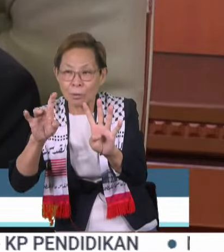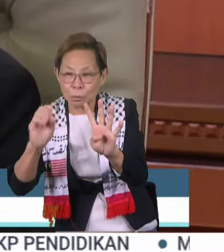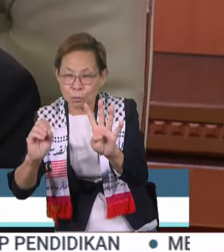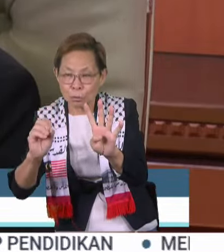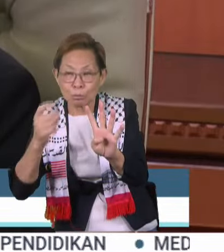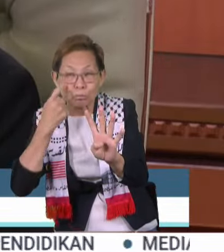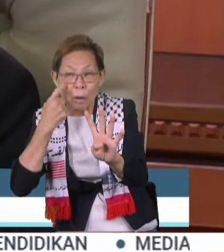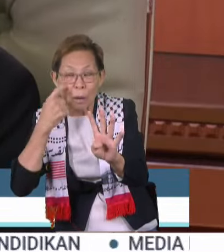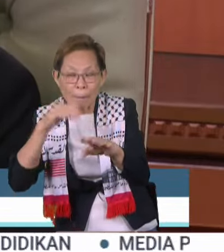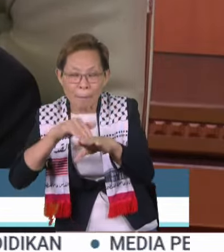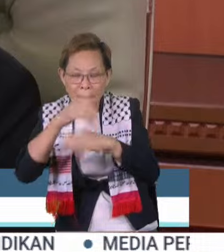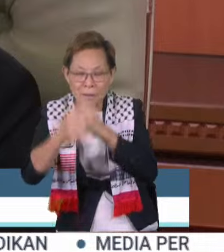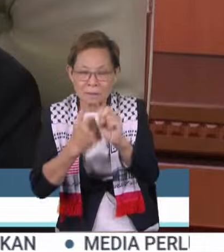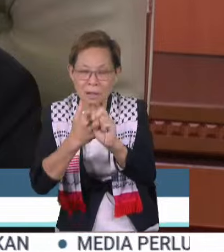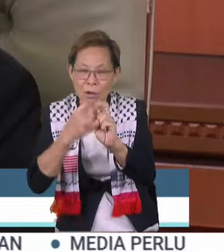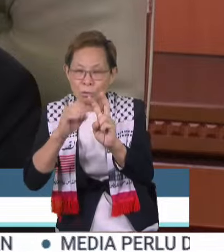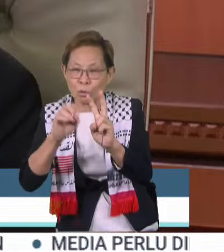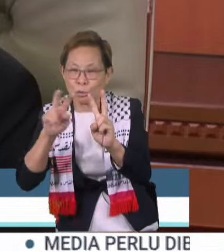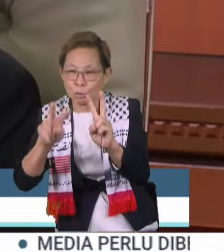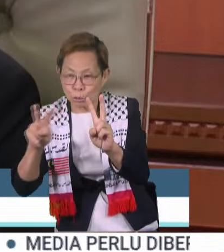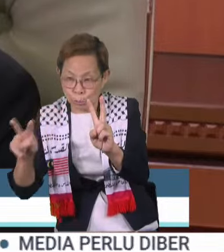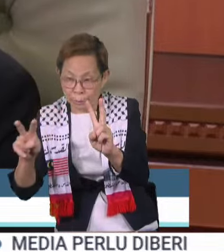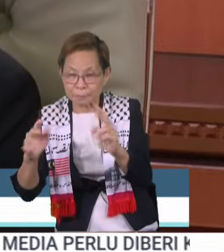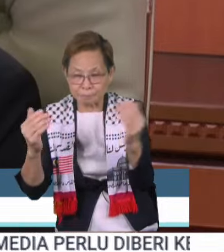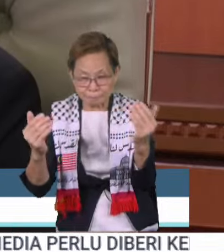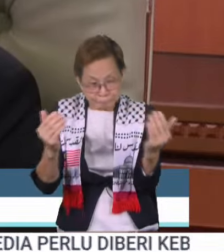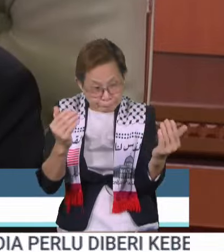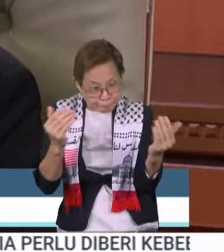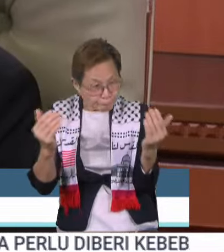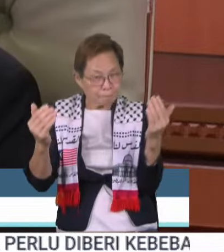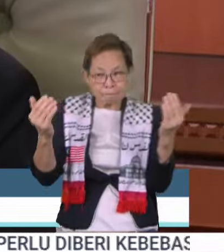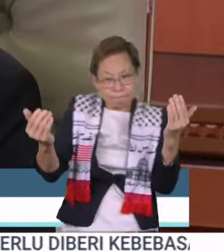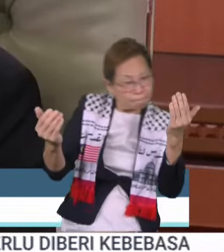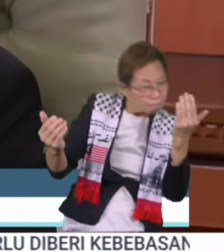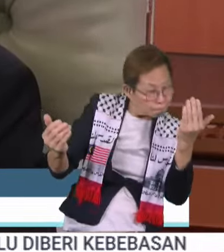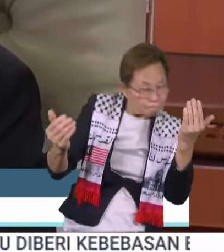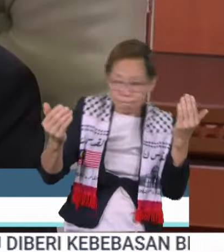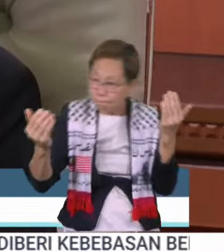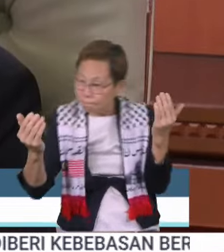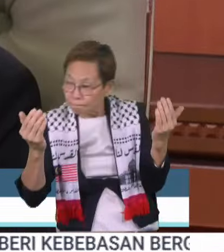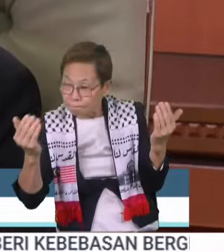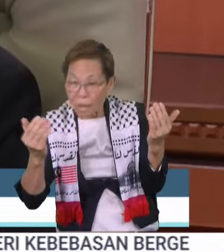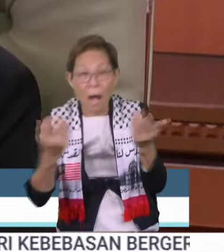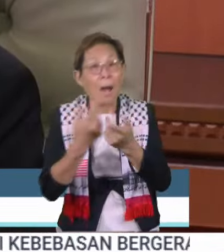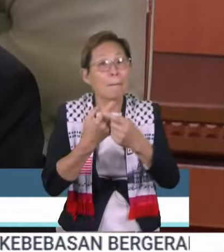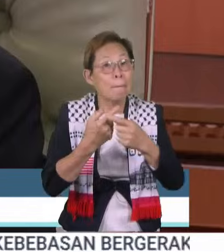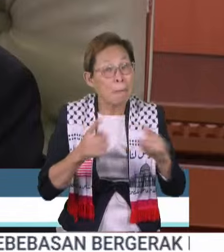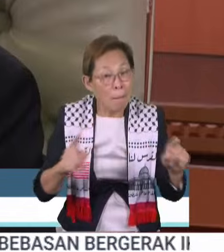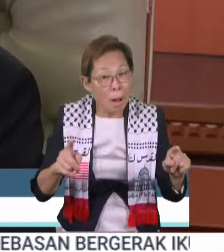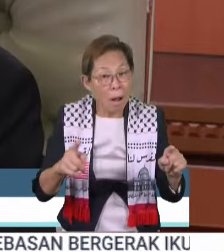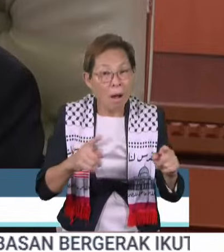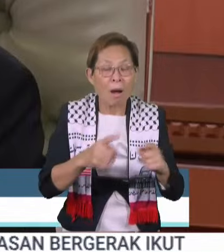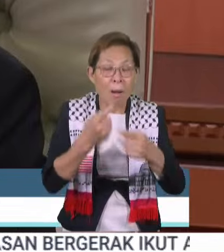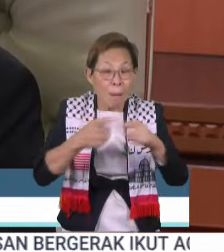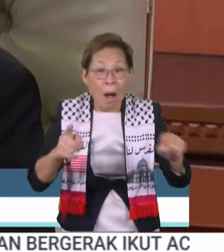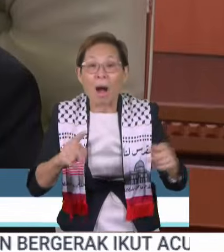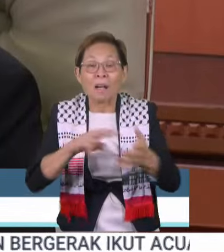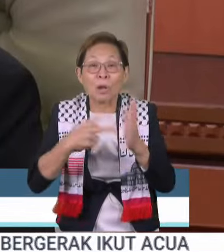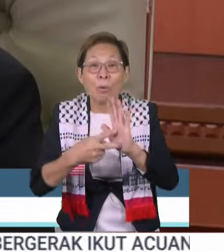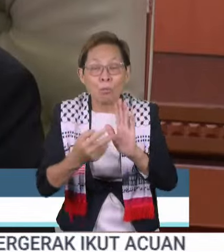4.80 mata pada tahun 2022, iaitu perbezaan ataupun